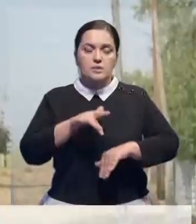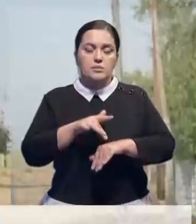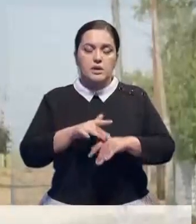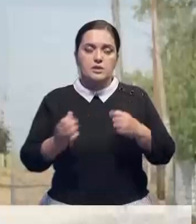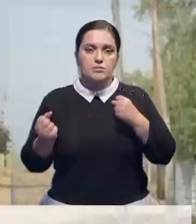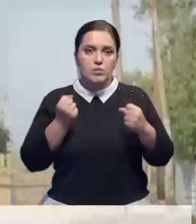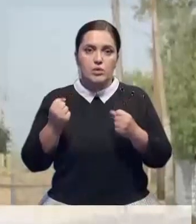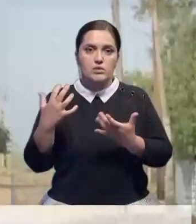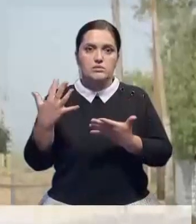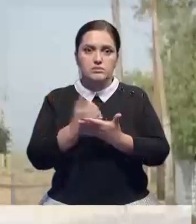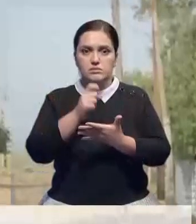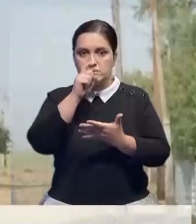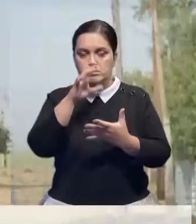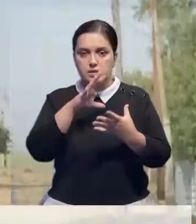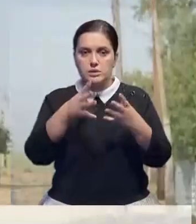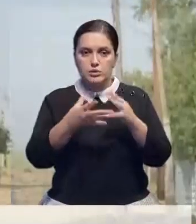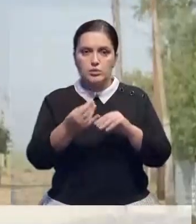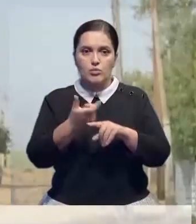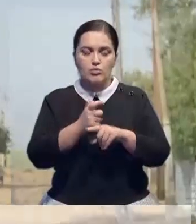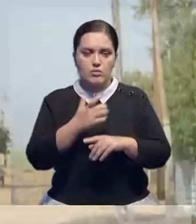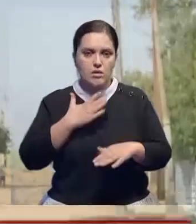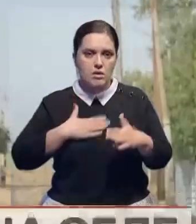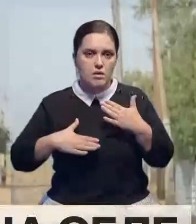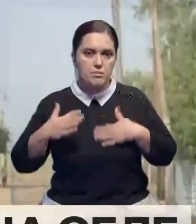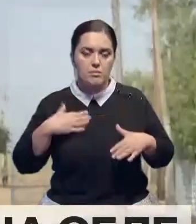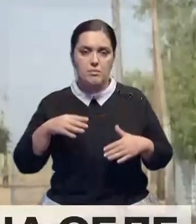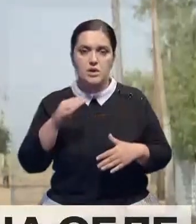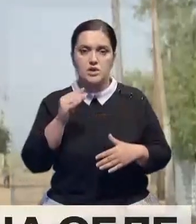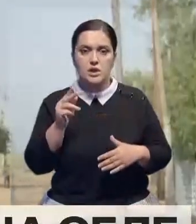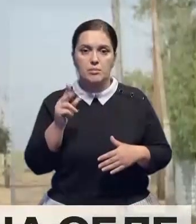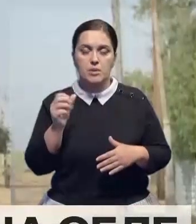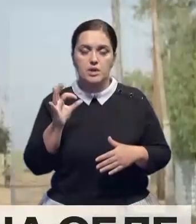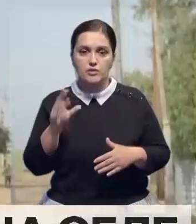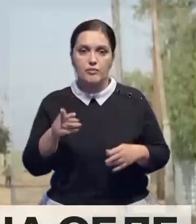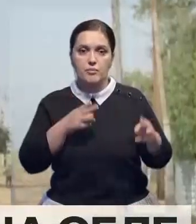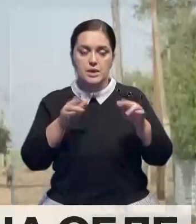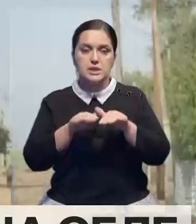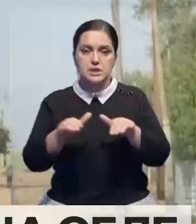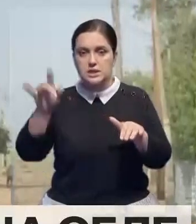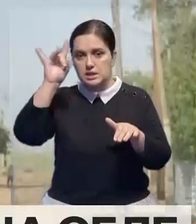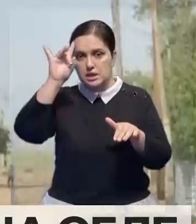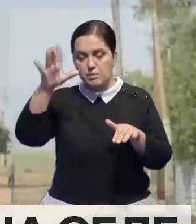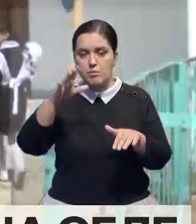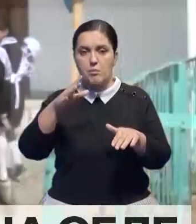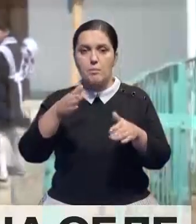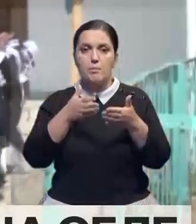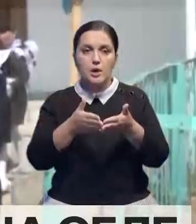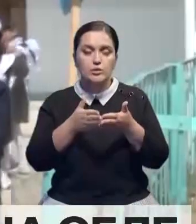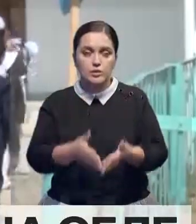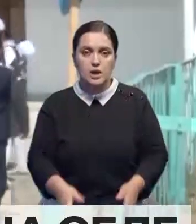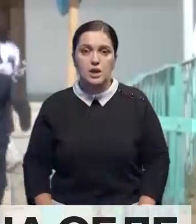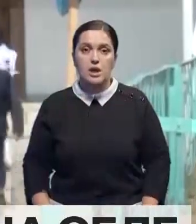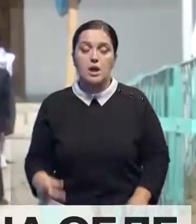Они достигают хороших результатов. Очень обрадовались, когда наш ученик Мадьяр Жапасов поехал на детский чемпионат по футболу в Португалию. За